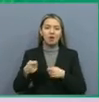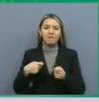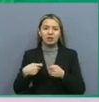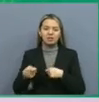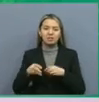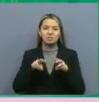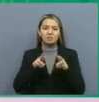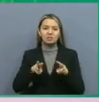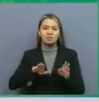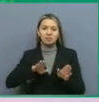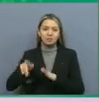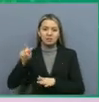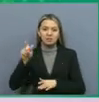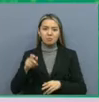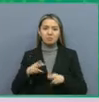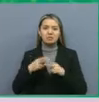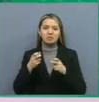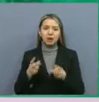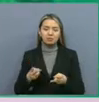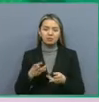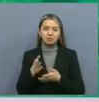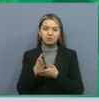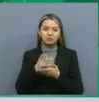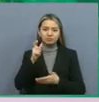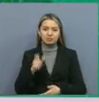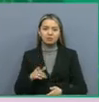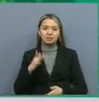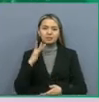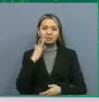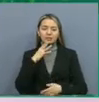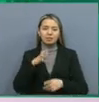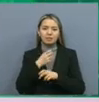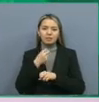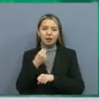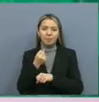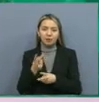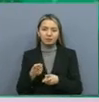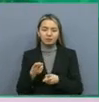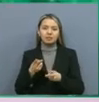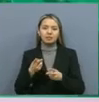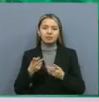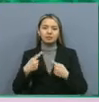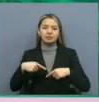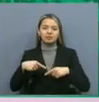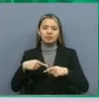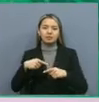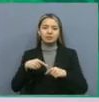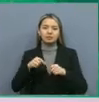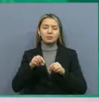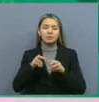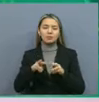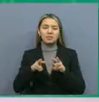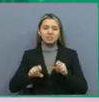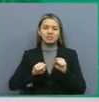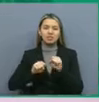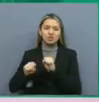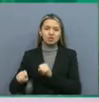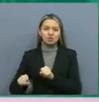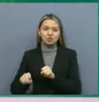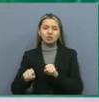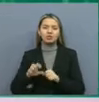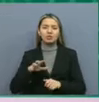премьер-министрдің орынбасары, қауіпсіздік кеңесі хатшысы, ұлттық қауіпсіздік комитеті төрағасы, сыртқы істер министрі, қорғаныс министрі, ішкі